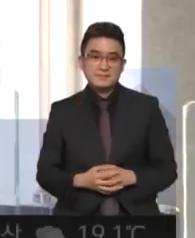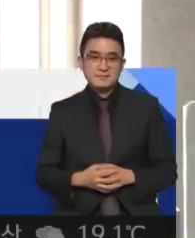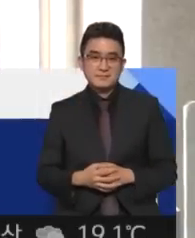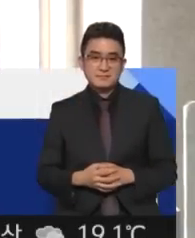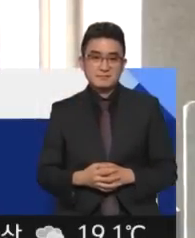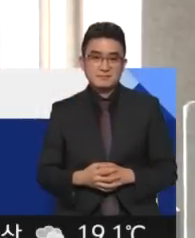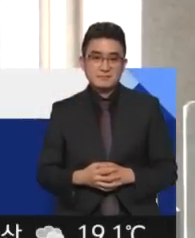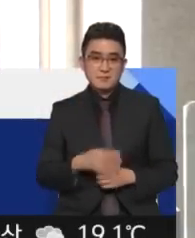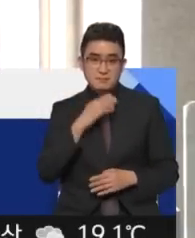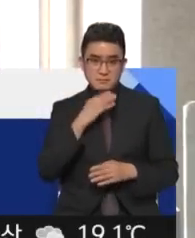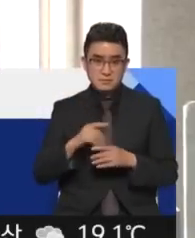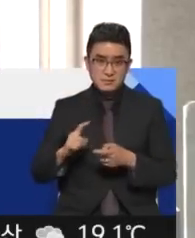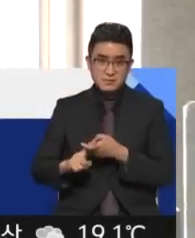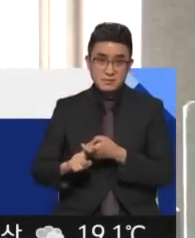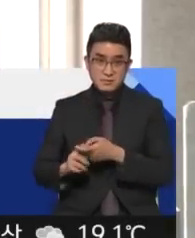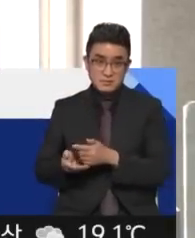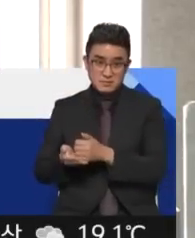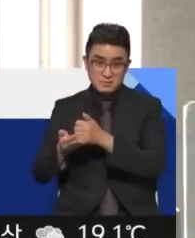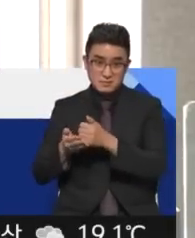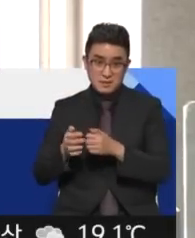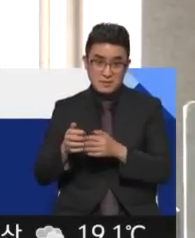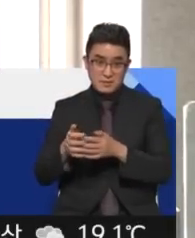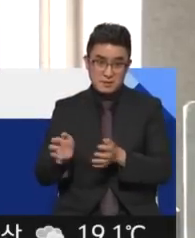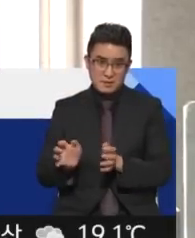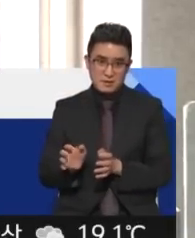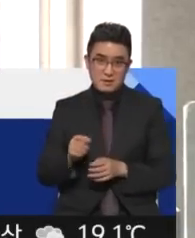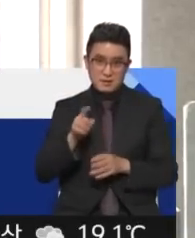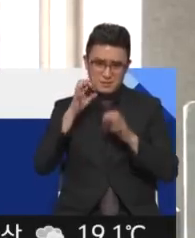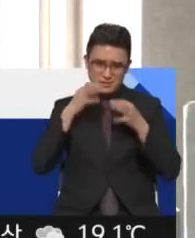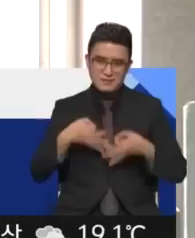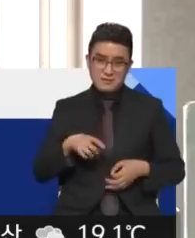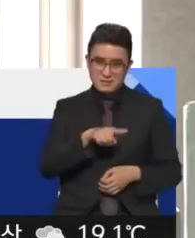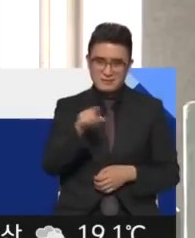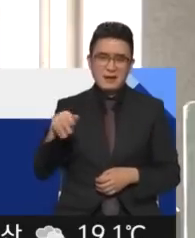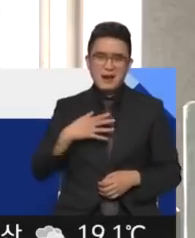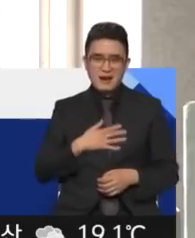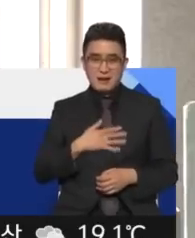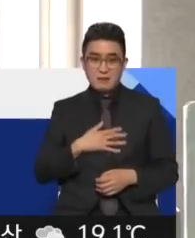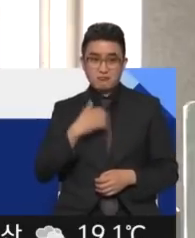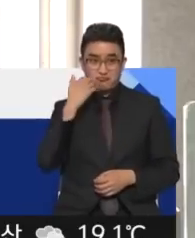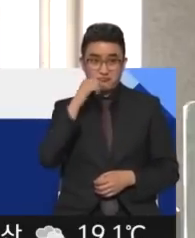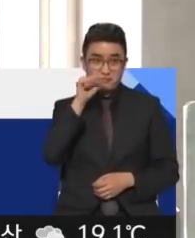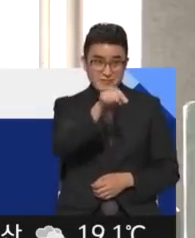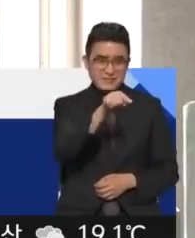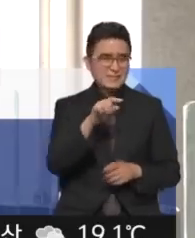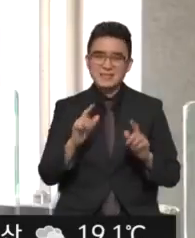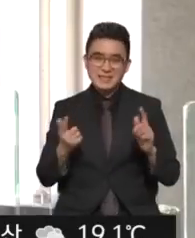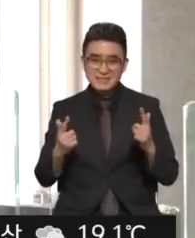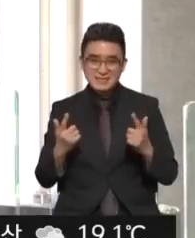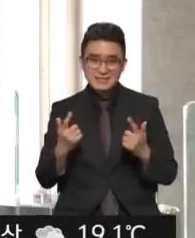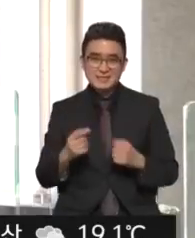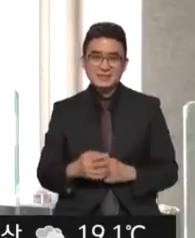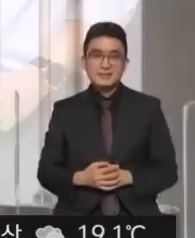주사파인지 아닌지는 본인이 잘 아는 거니까 저는 어느 특정인을 겨냥해서 한 얘기는 아니고.